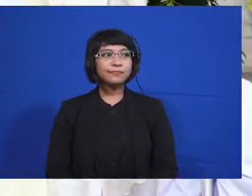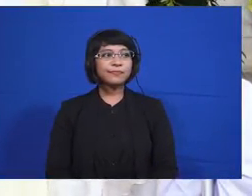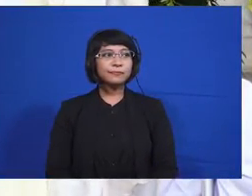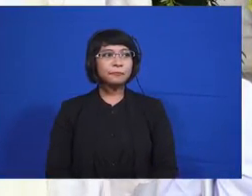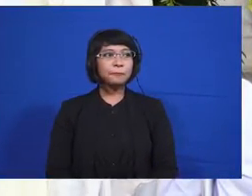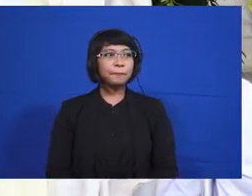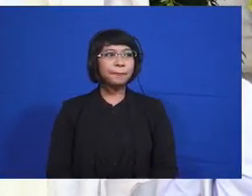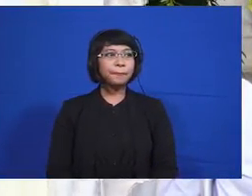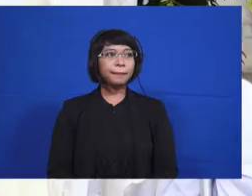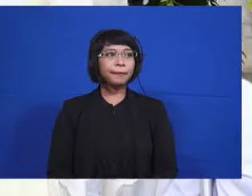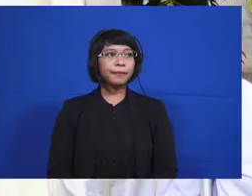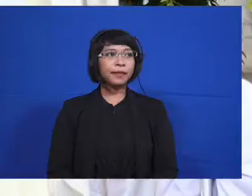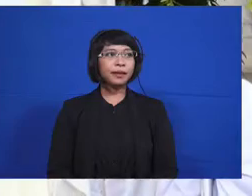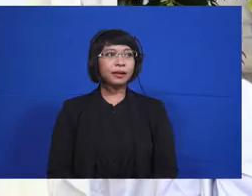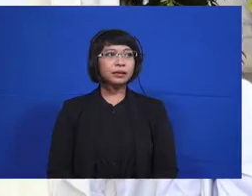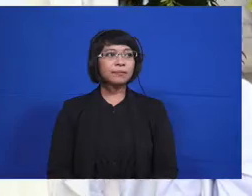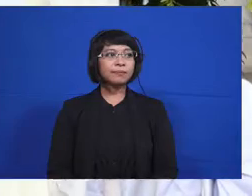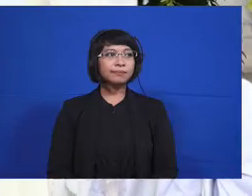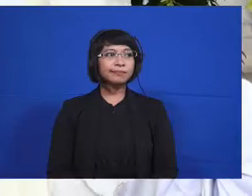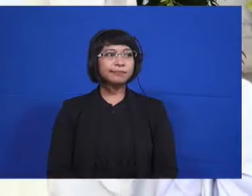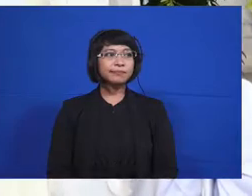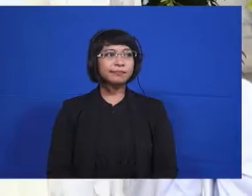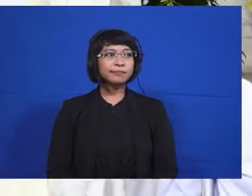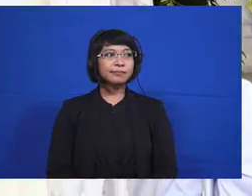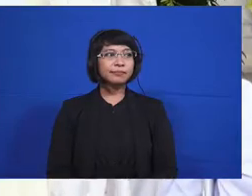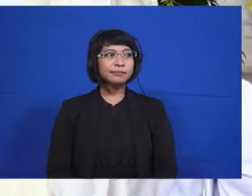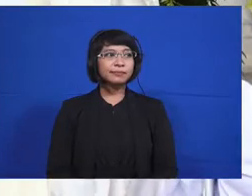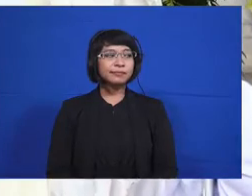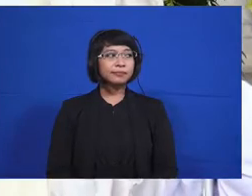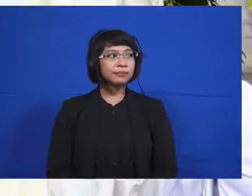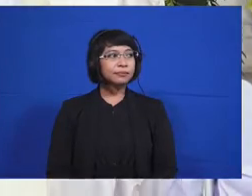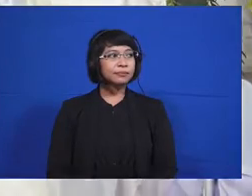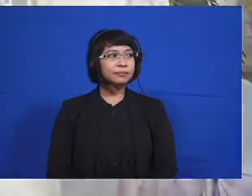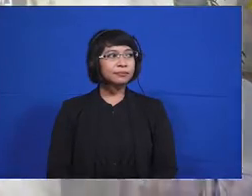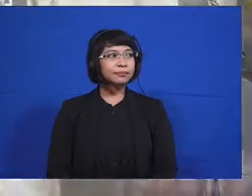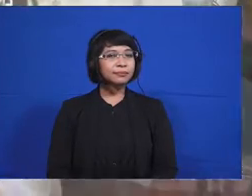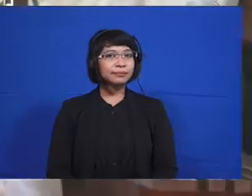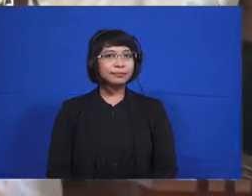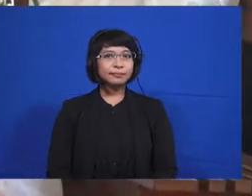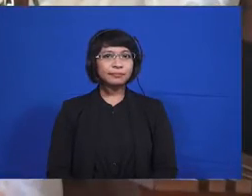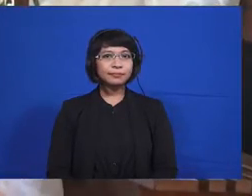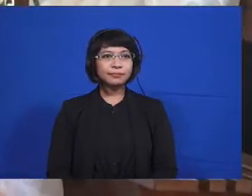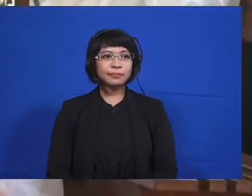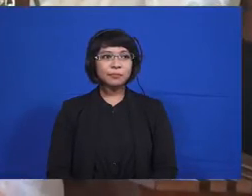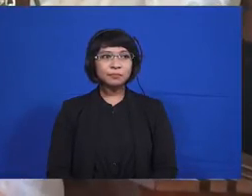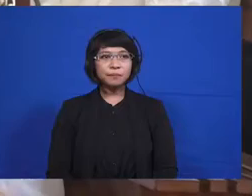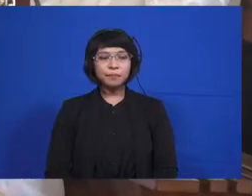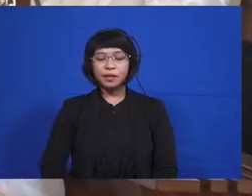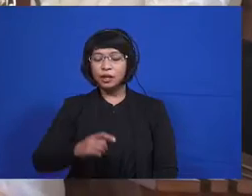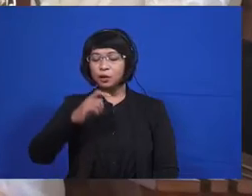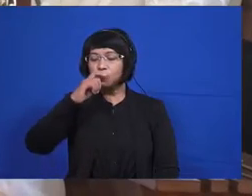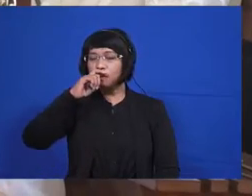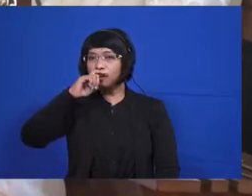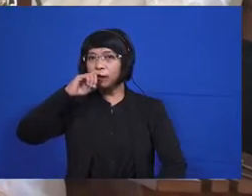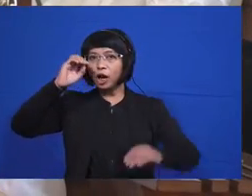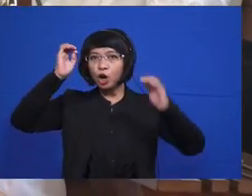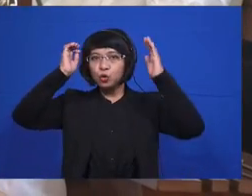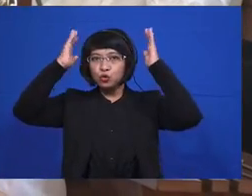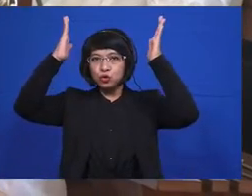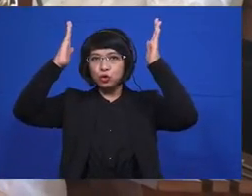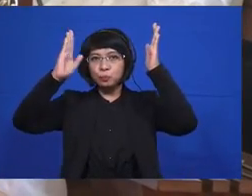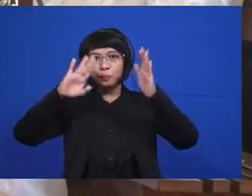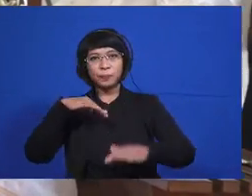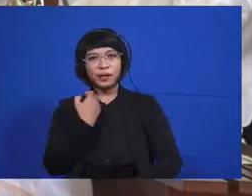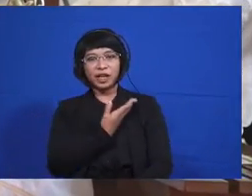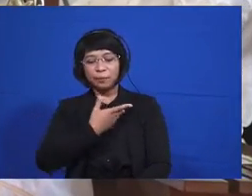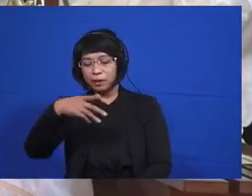Saya Bapak Uskup yang kami hormati,